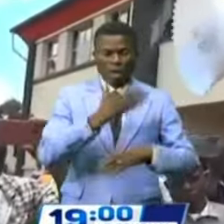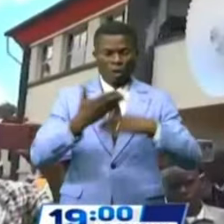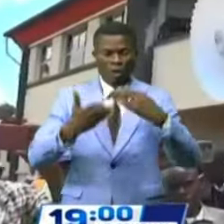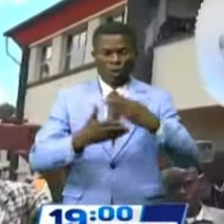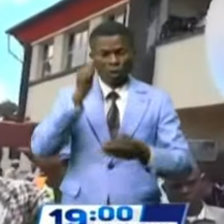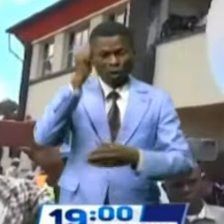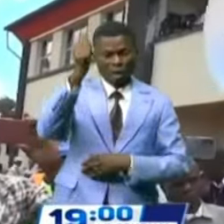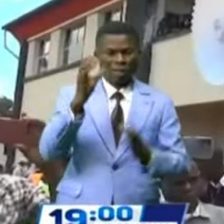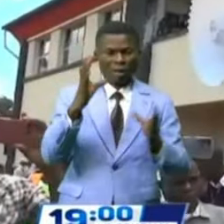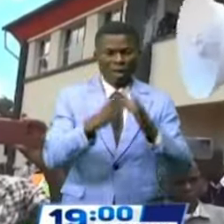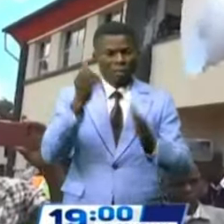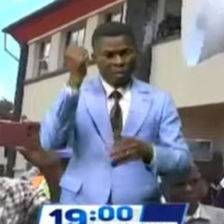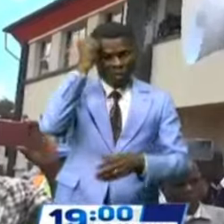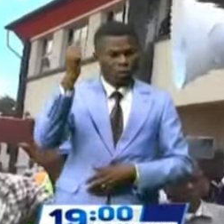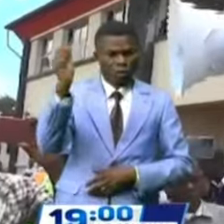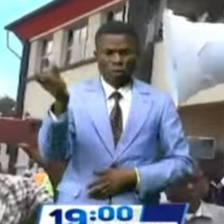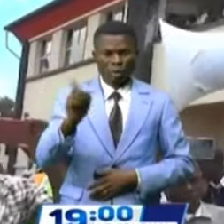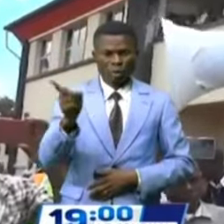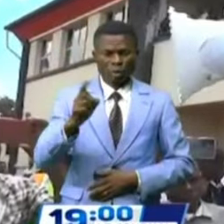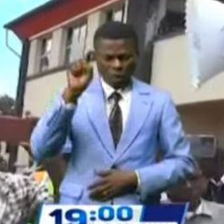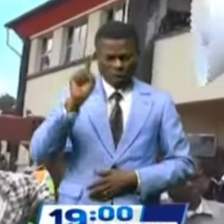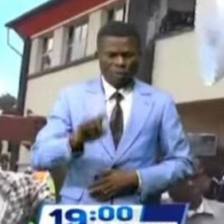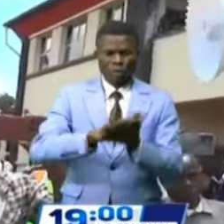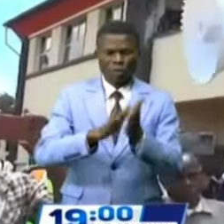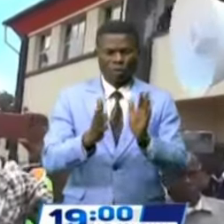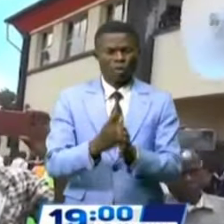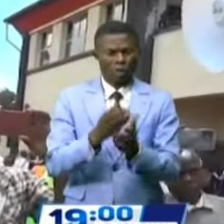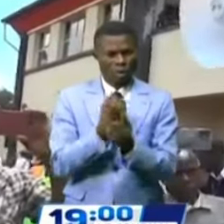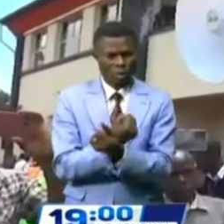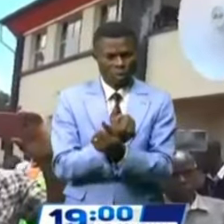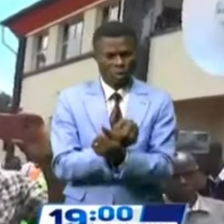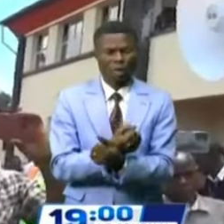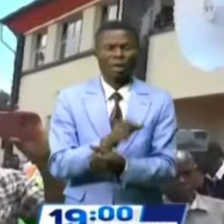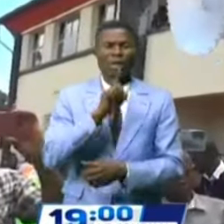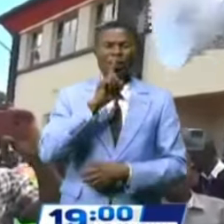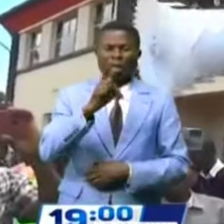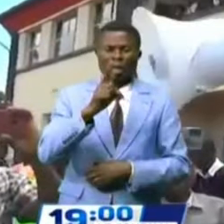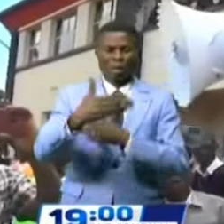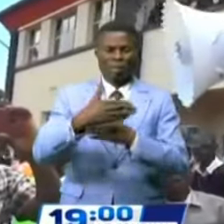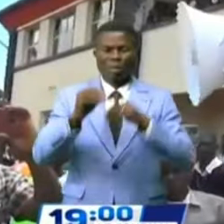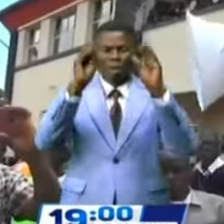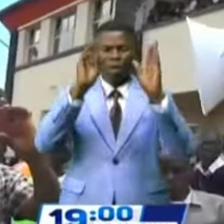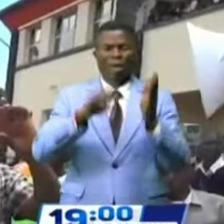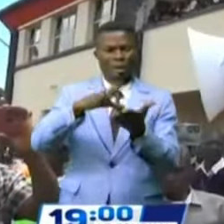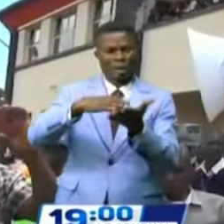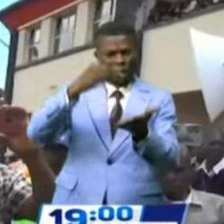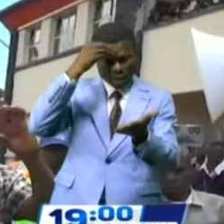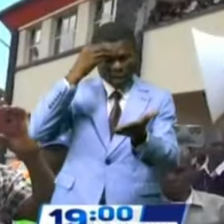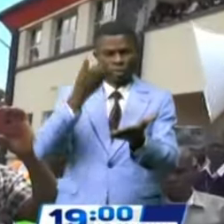discipliné. On doit être discipliné, être au pied des enseignants pour apprendre.